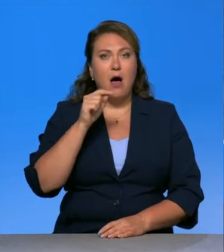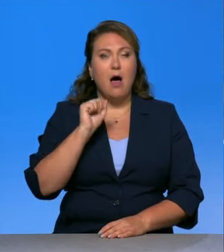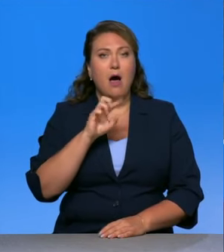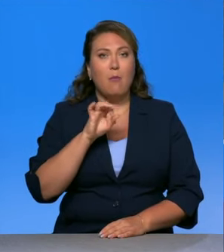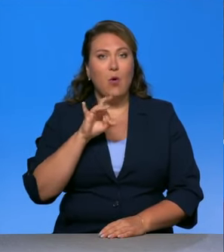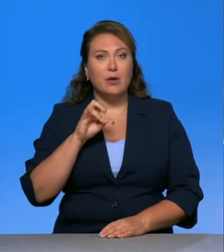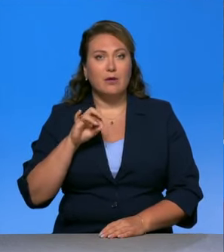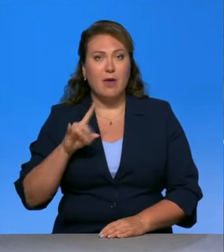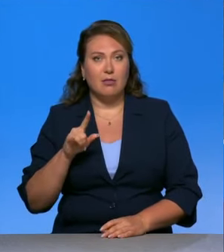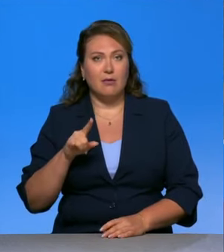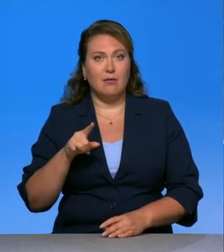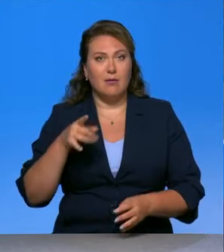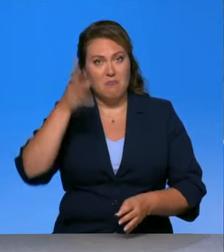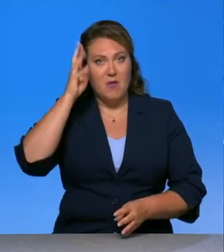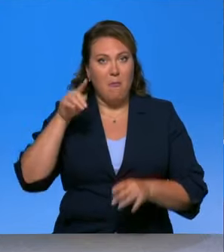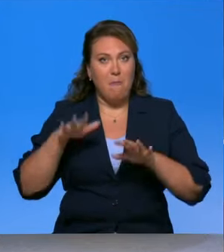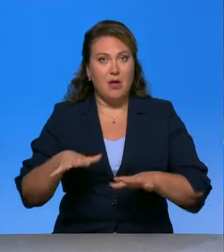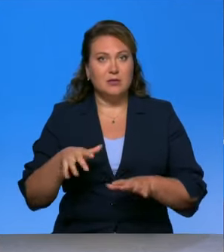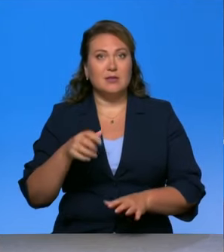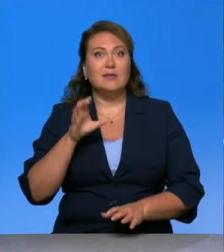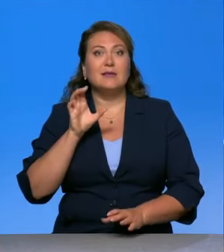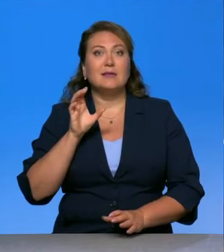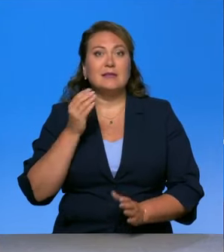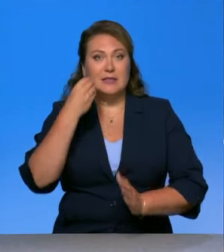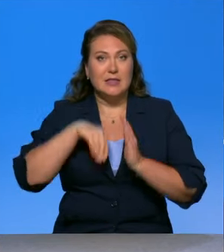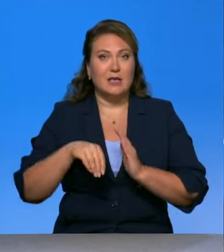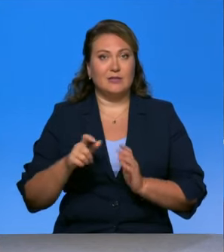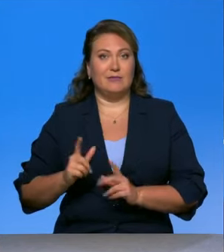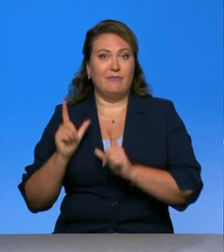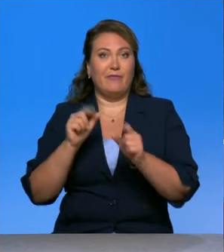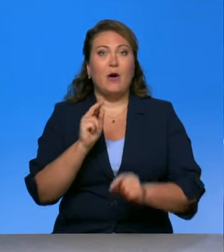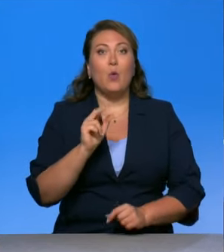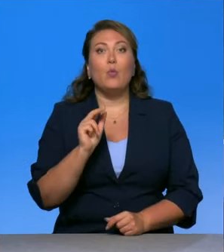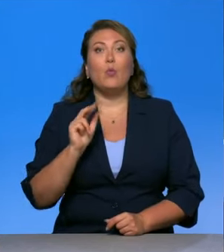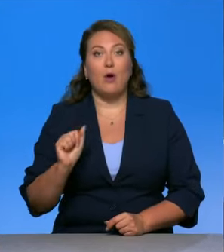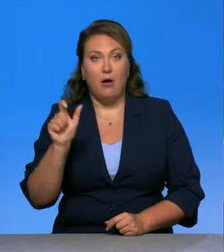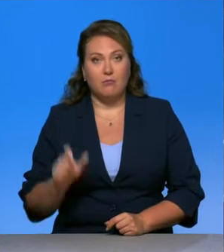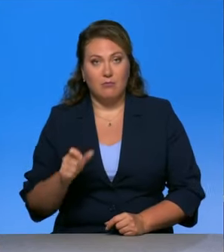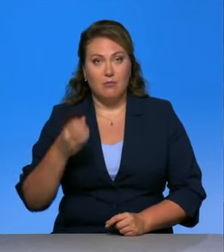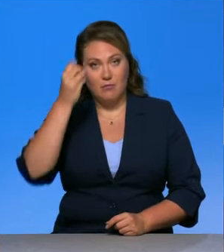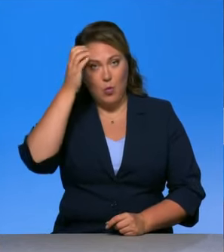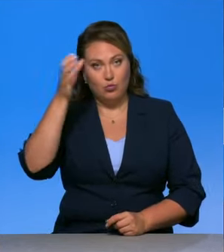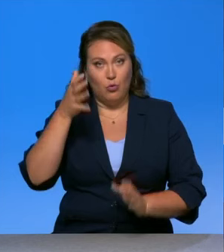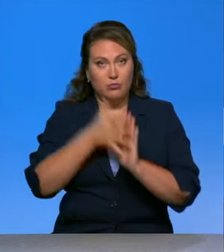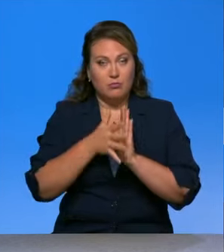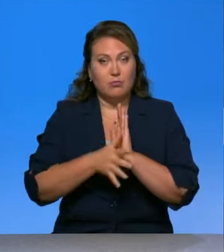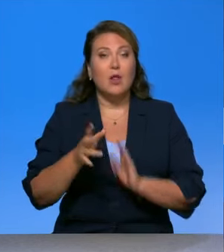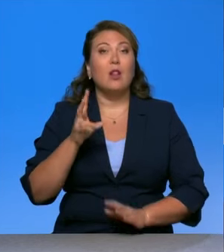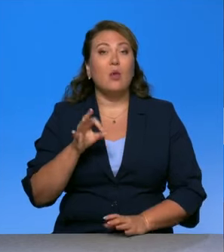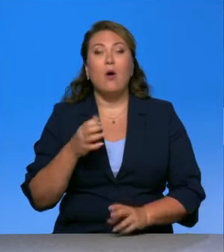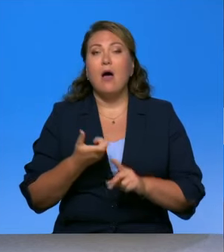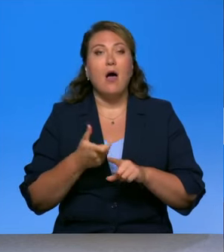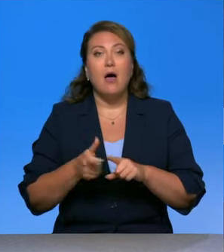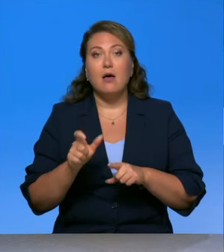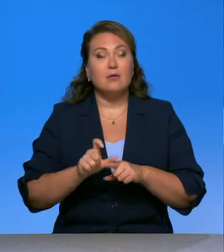по той причине, что они пытались насаждать свою культуру и свои законы, и свои правила. Вот Миклуха-Маклай не